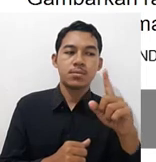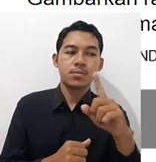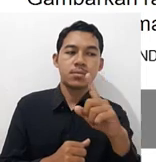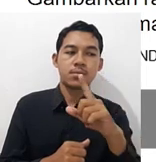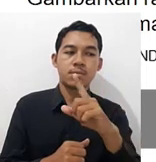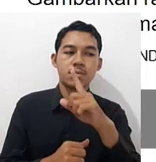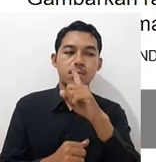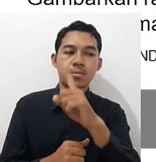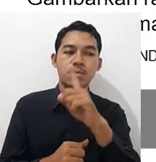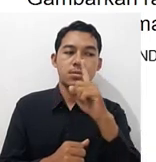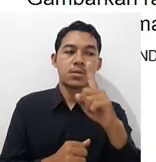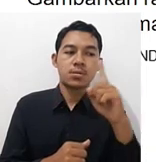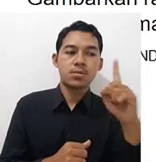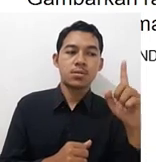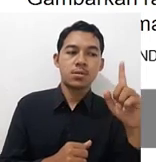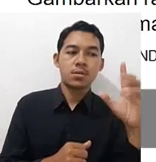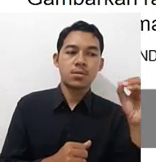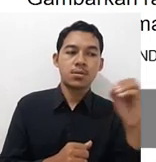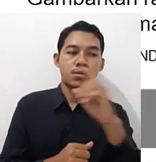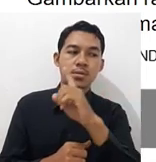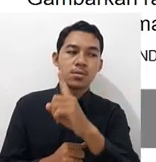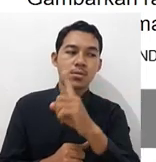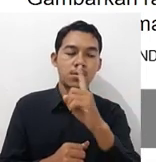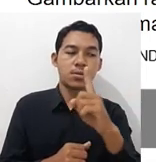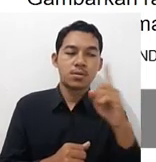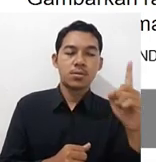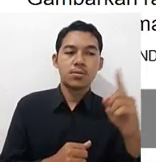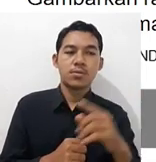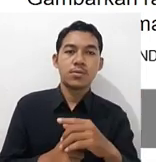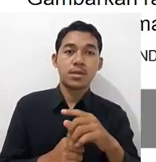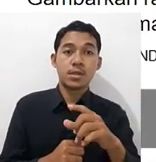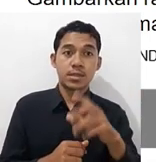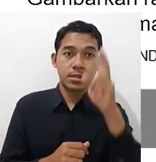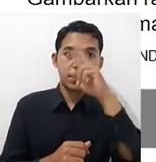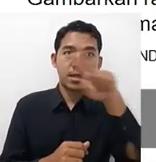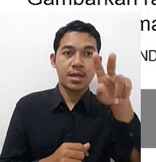0, dan 1, 1, 1. Nah ini cari Y nya.